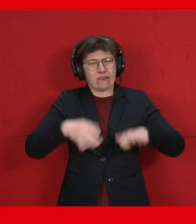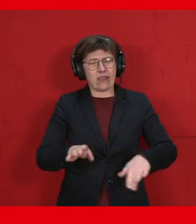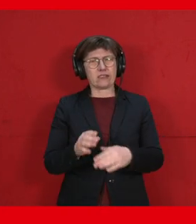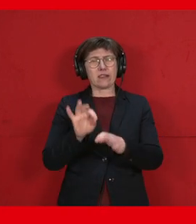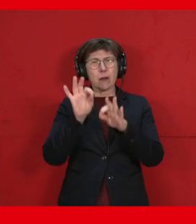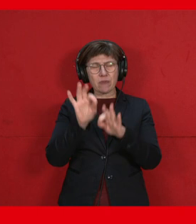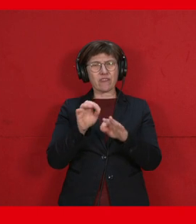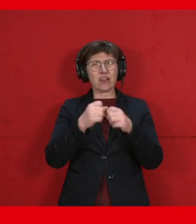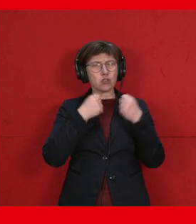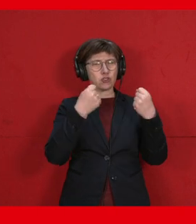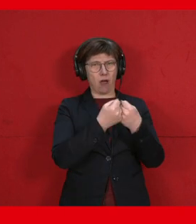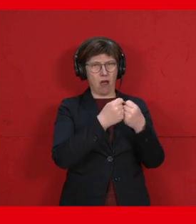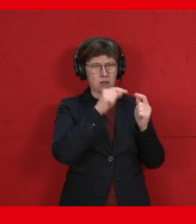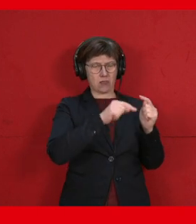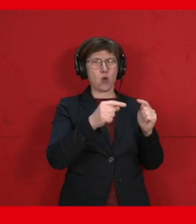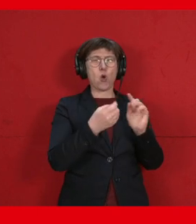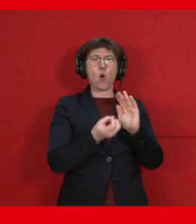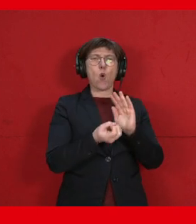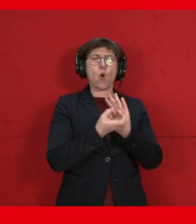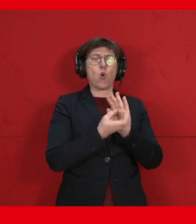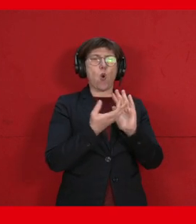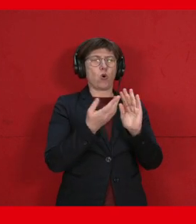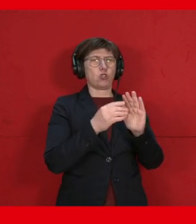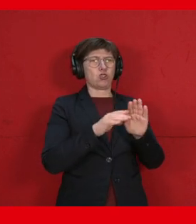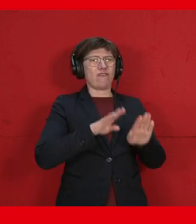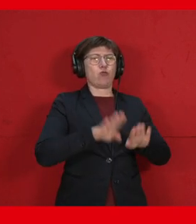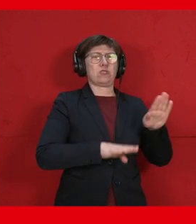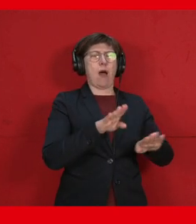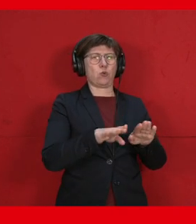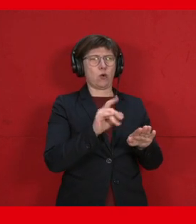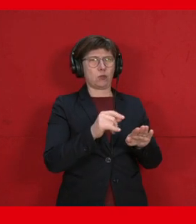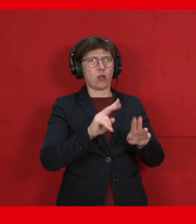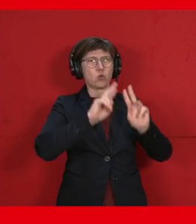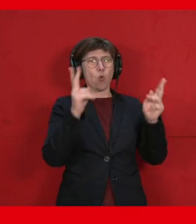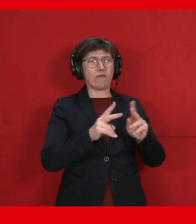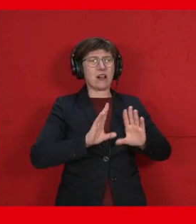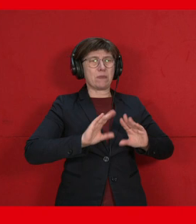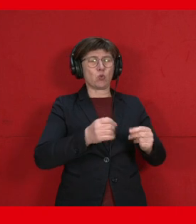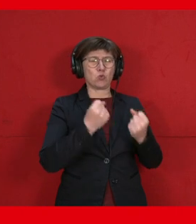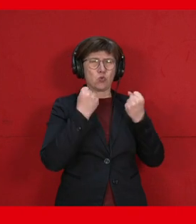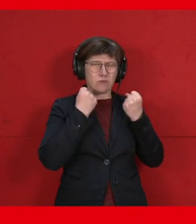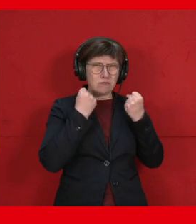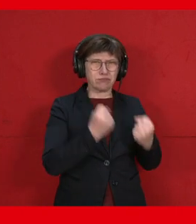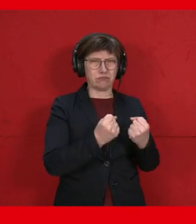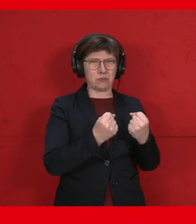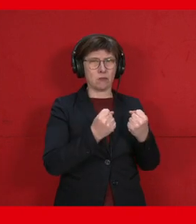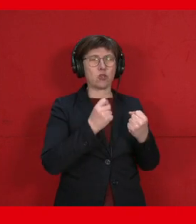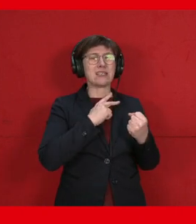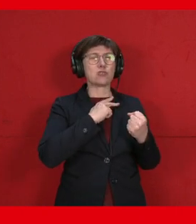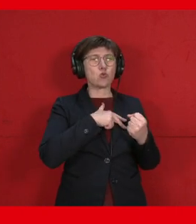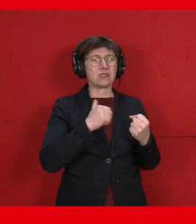genau in den Staaten der ökologische Fußabdruck, also die Umweltnutzung besonders groß ist, wo eben die